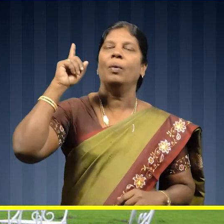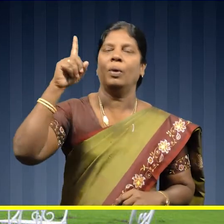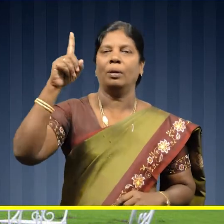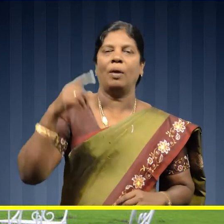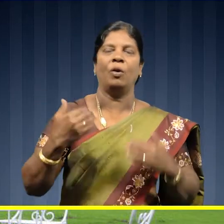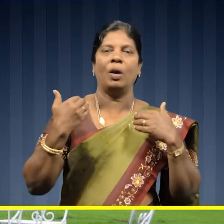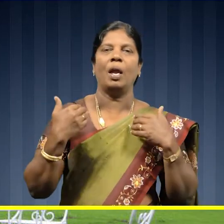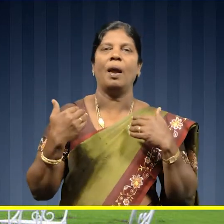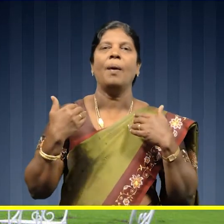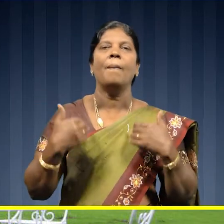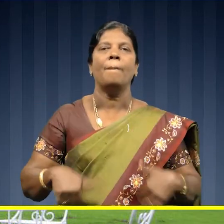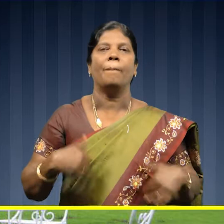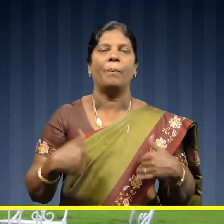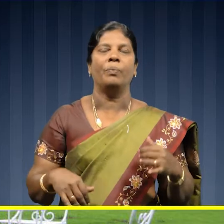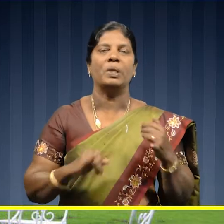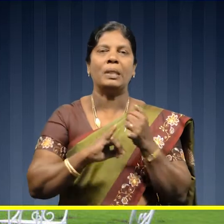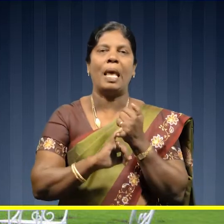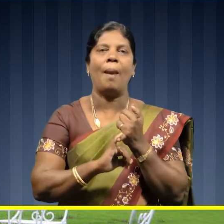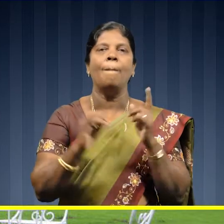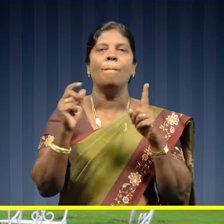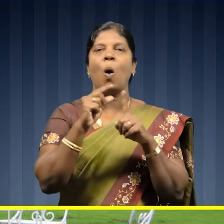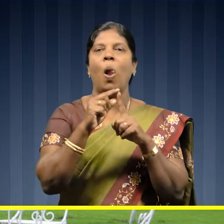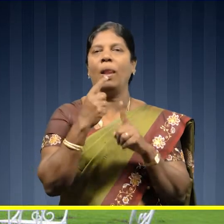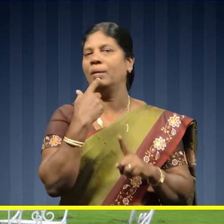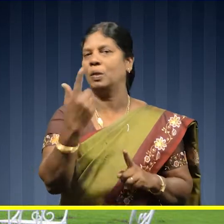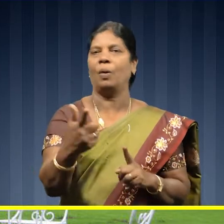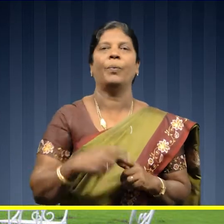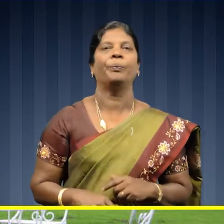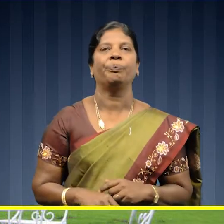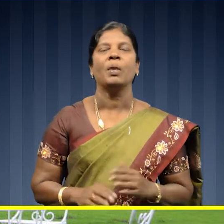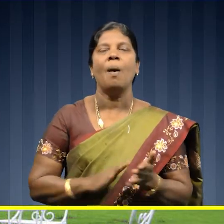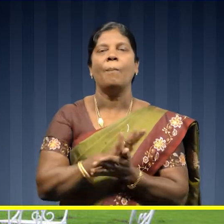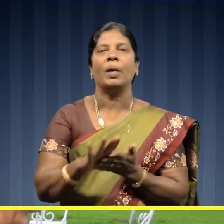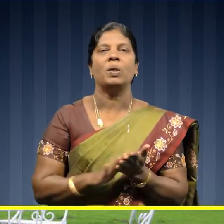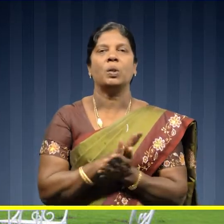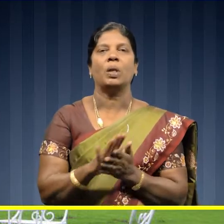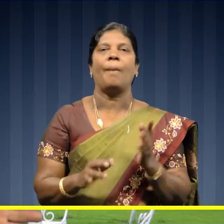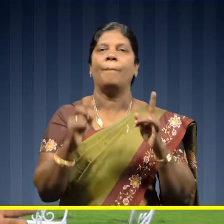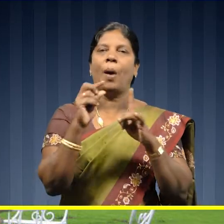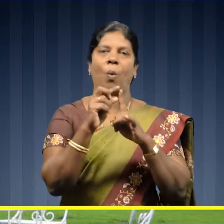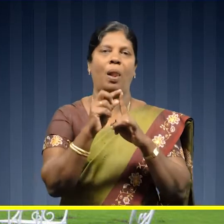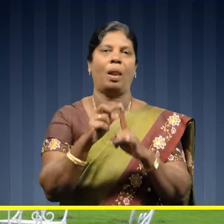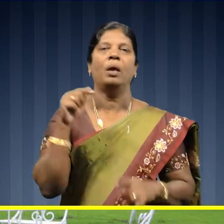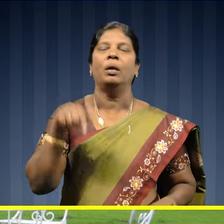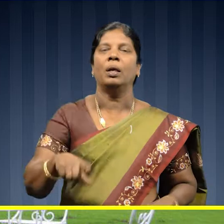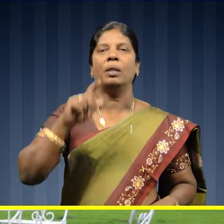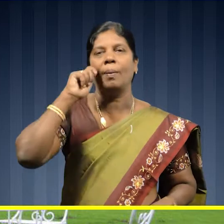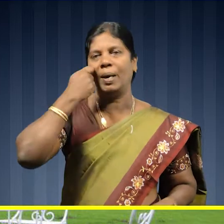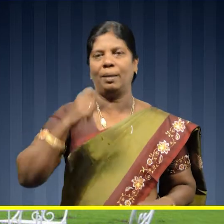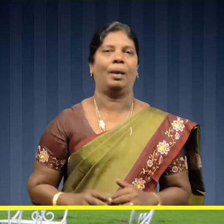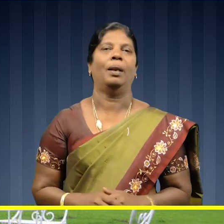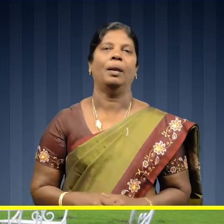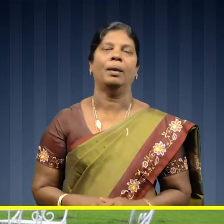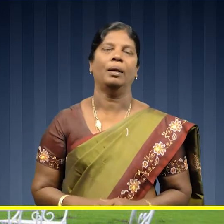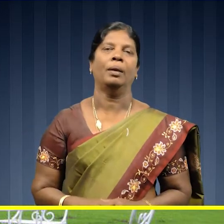கடவுளின் அடியார், நம்ம ஆங்கிலத்தில் செயின்ட் பால் என்று அவரை அழைக்கிறோம், பரிசுத்த பவுல் என்ற இந்த